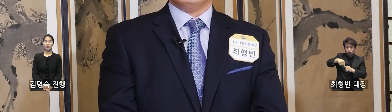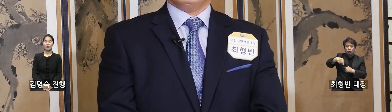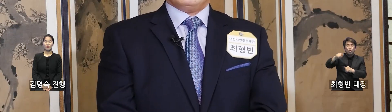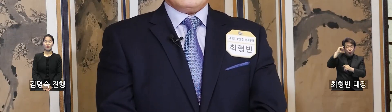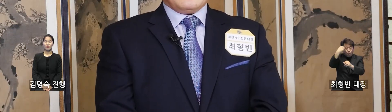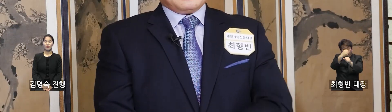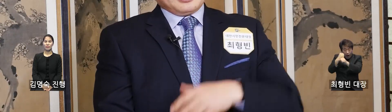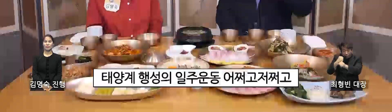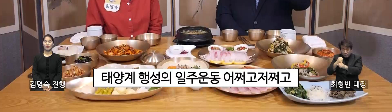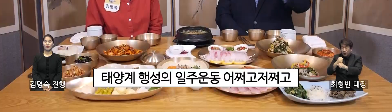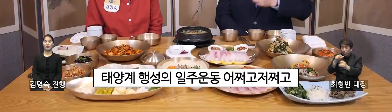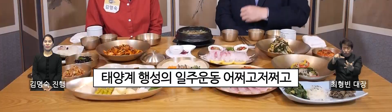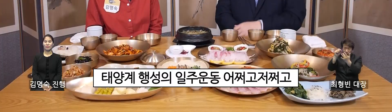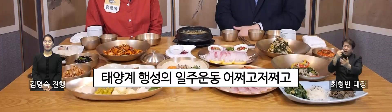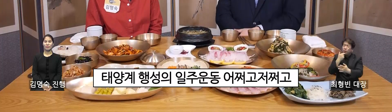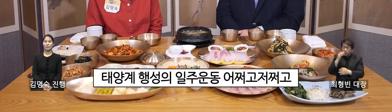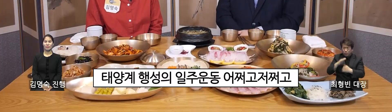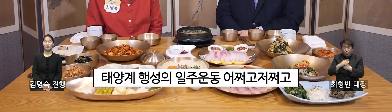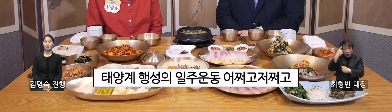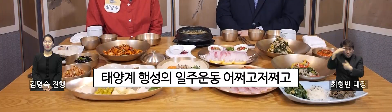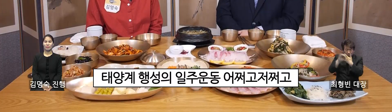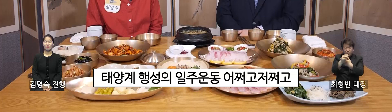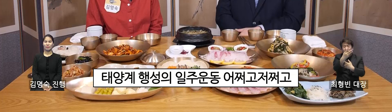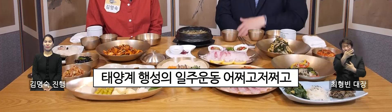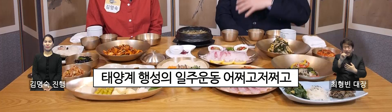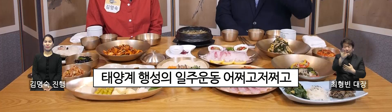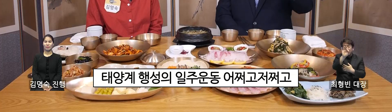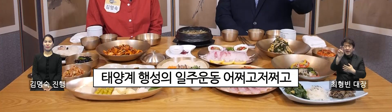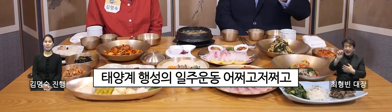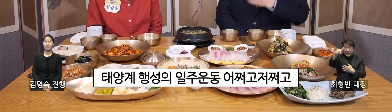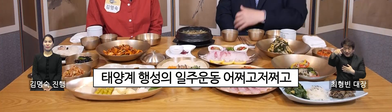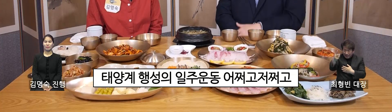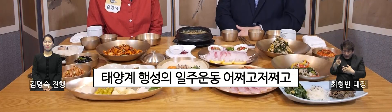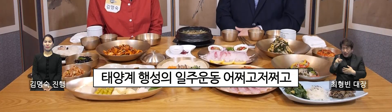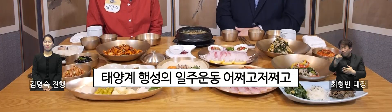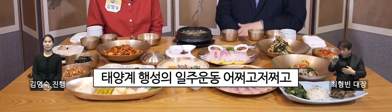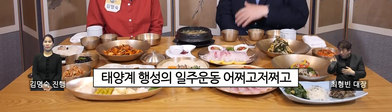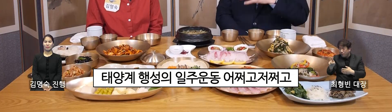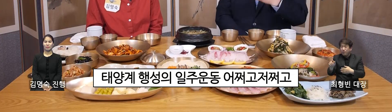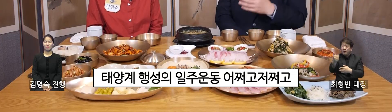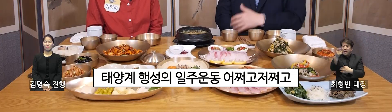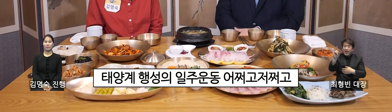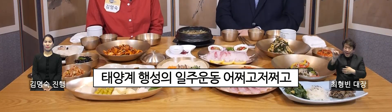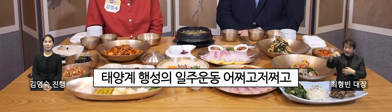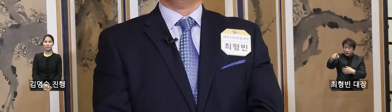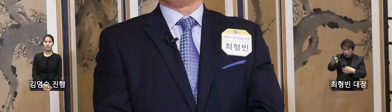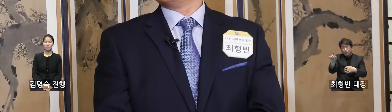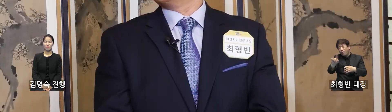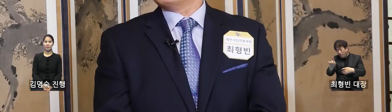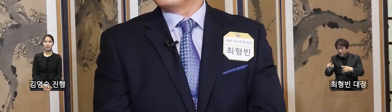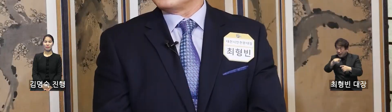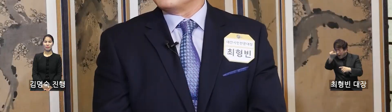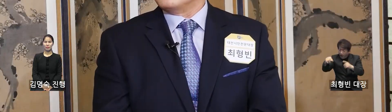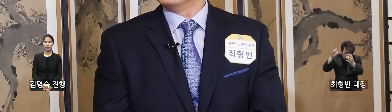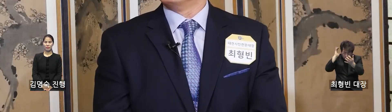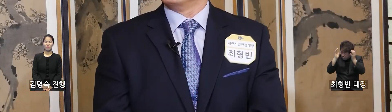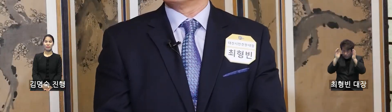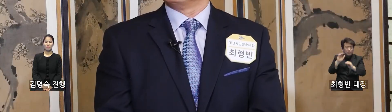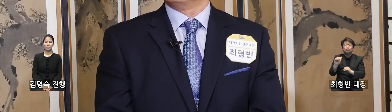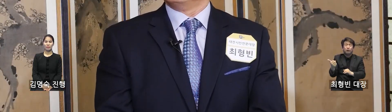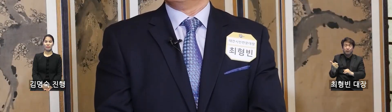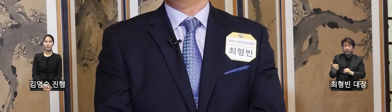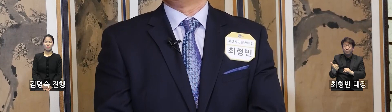왜 태양계 행성의 일존 도의 배가 어느 행정은 몇 시간 것 옆에 들게 되니까 굉장히 복잡해